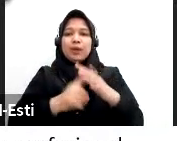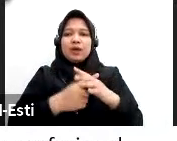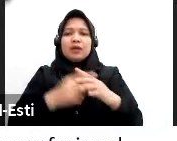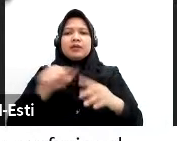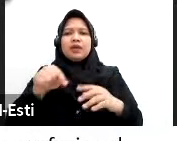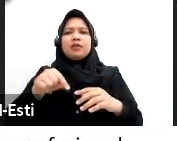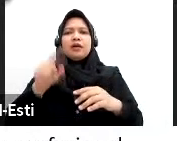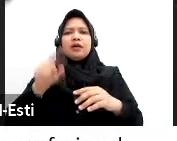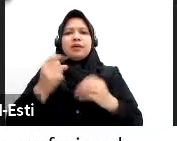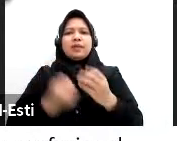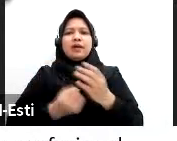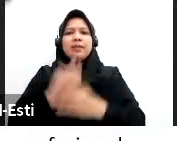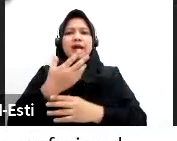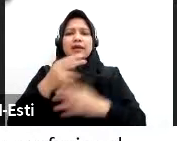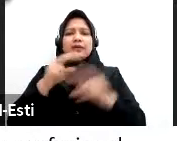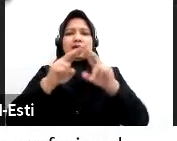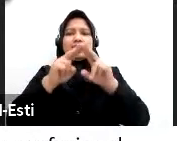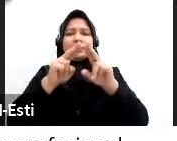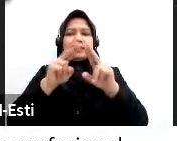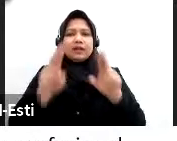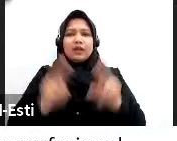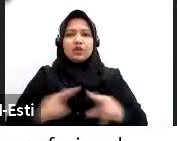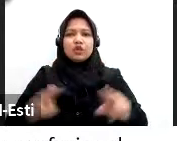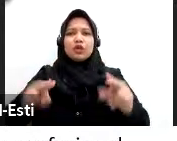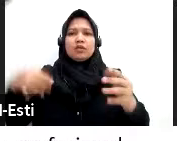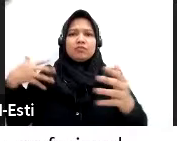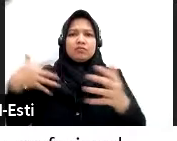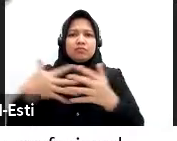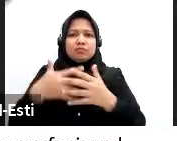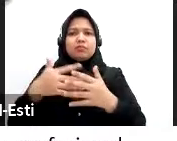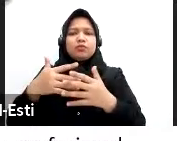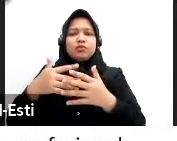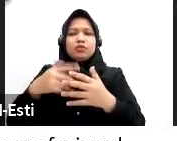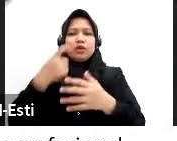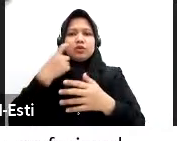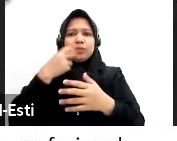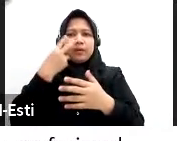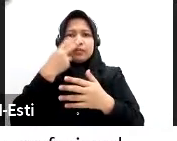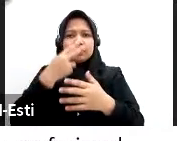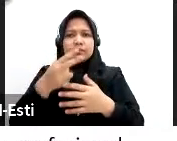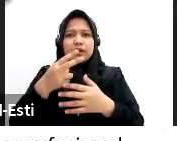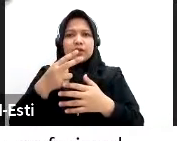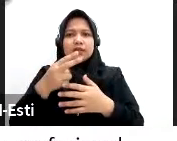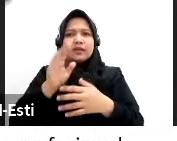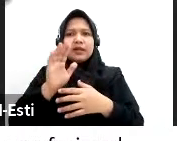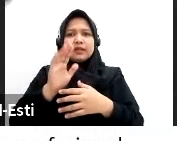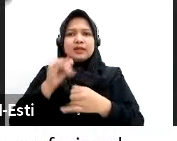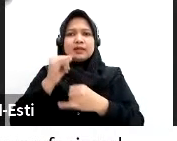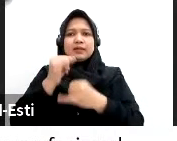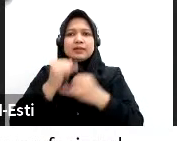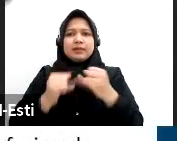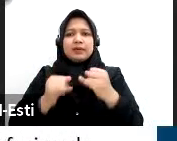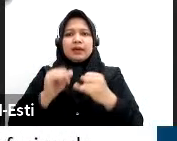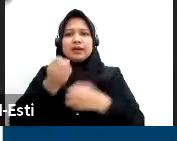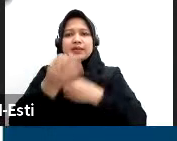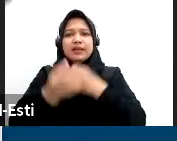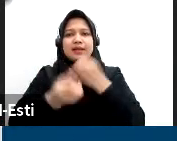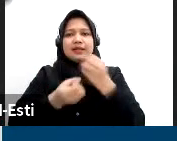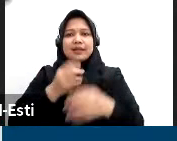internasional yang di dalam tahapan berikutnya akan dijelaskan oleh Bapak Azis